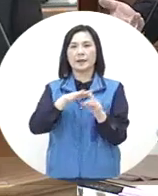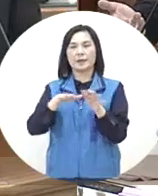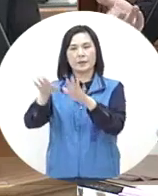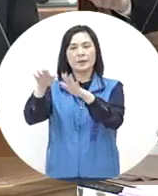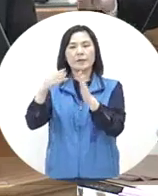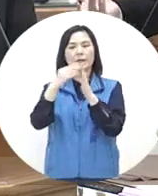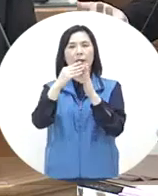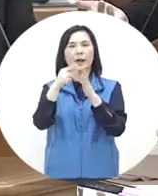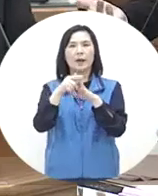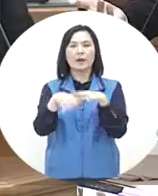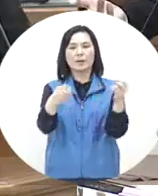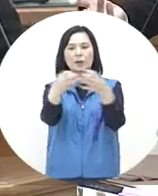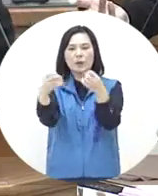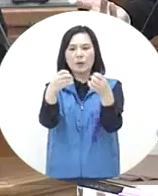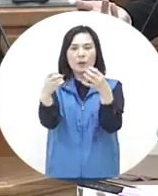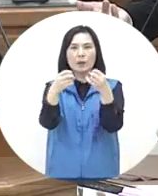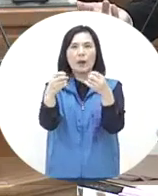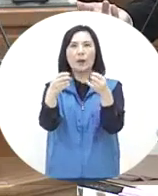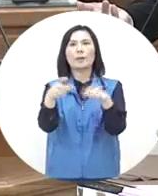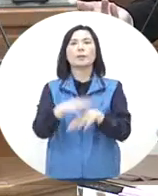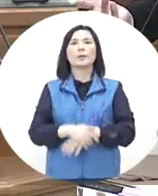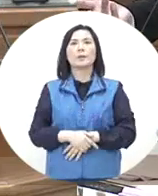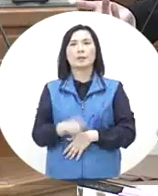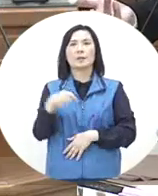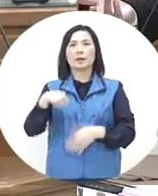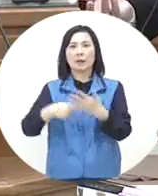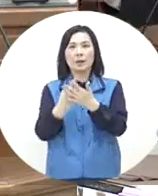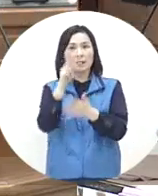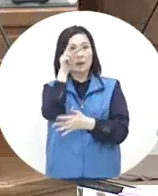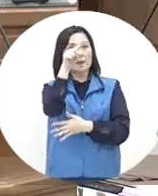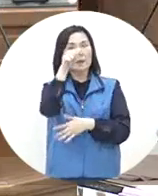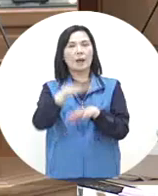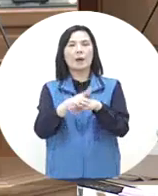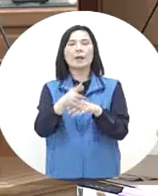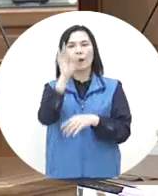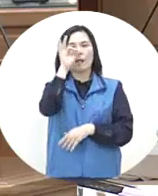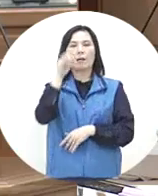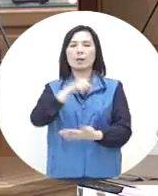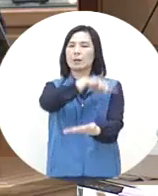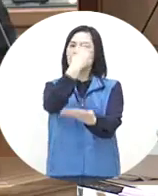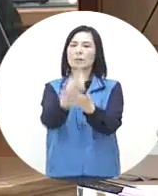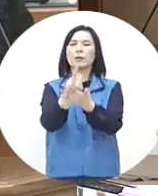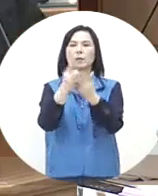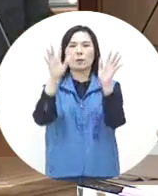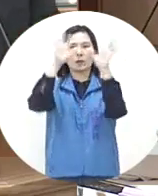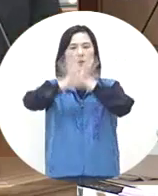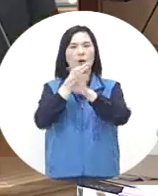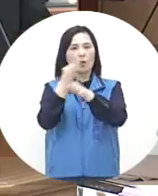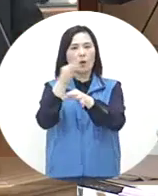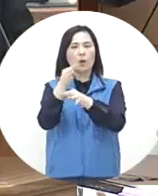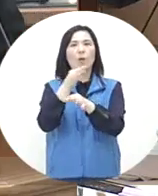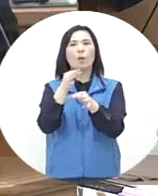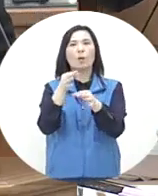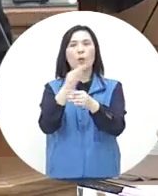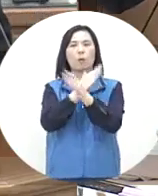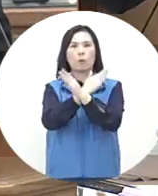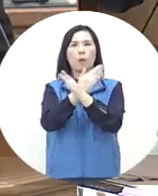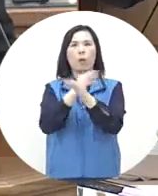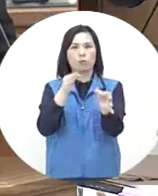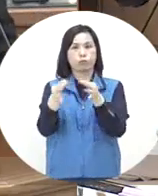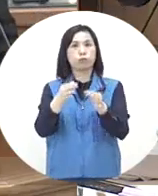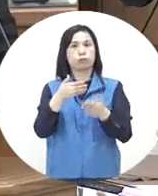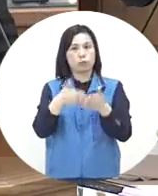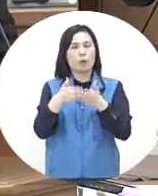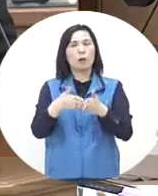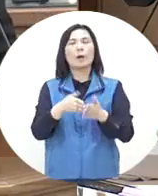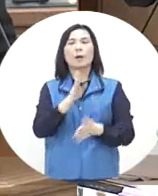边啊处理搞搞好些啦。因为咱未使干那看一个牌楼，爱看整体的夜市，咱边那个 对，OK。 对了，夜市经济真的很重要了， 当然很重